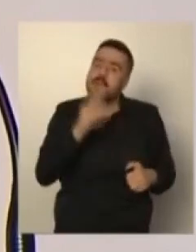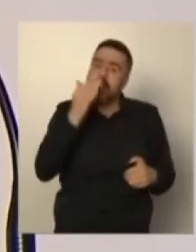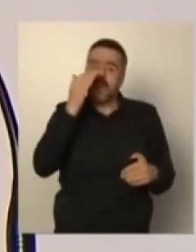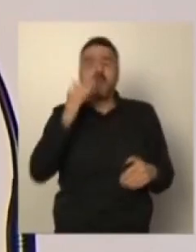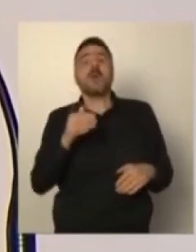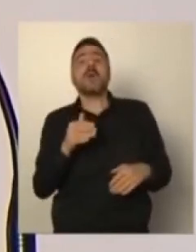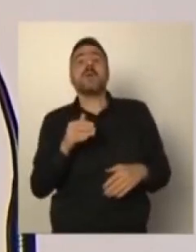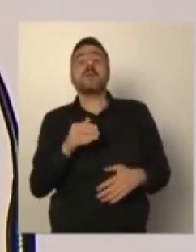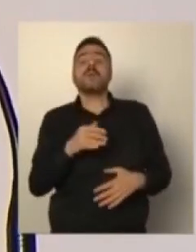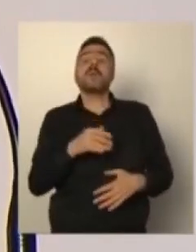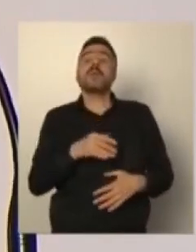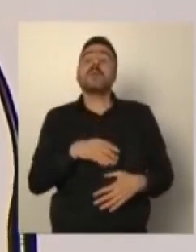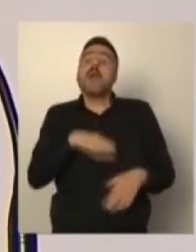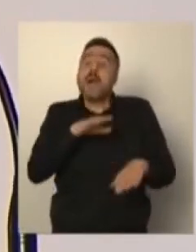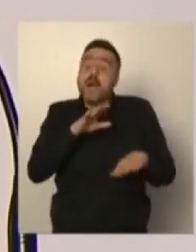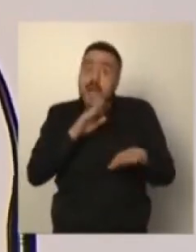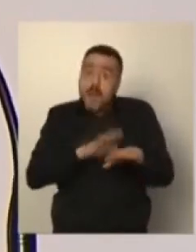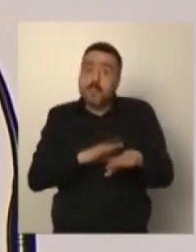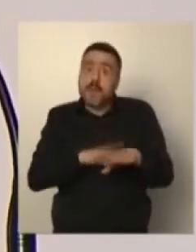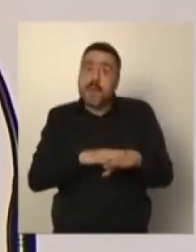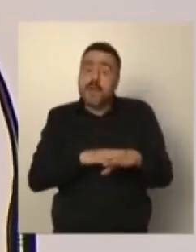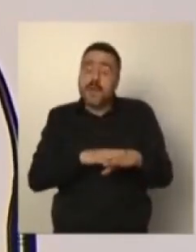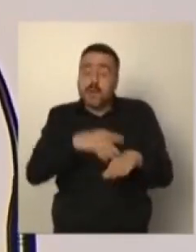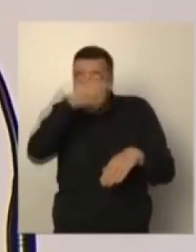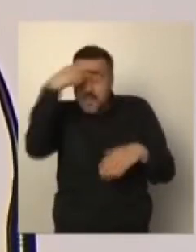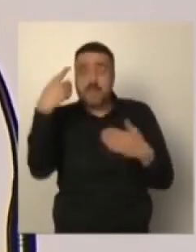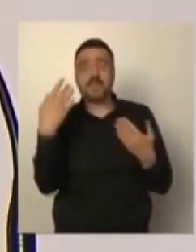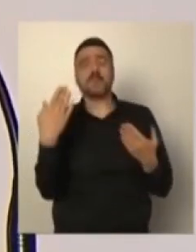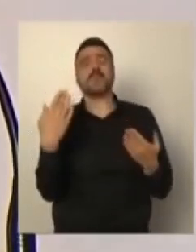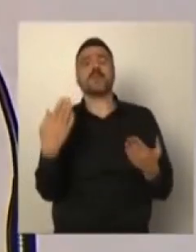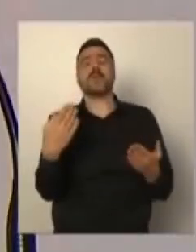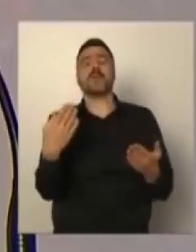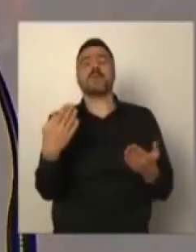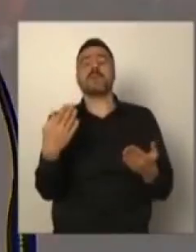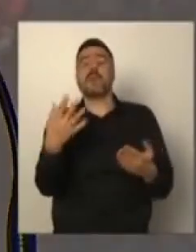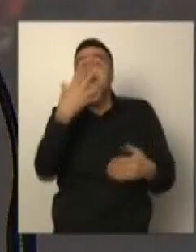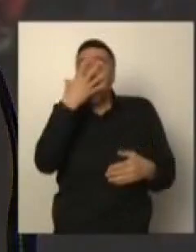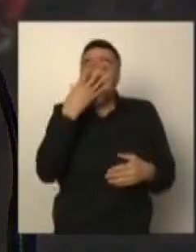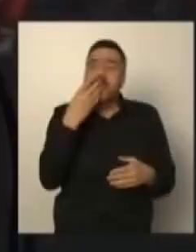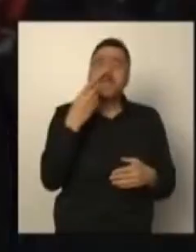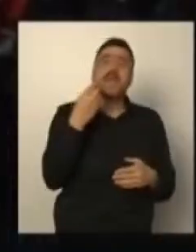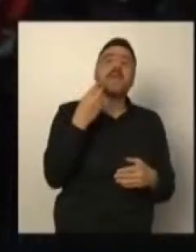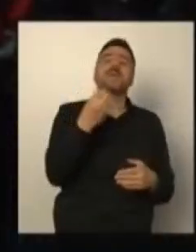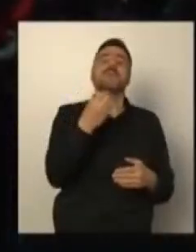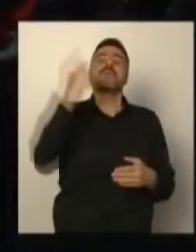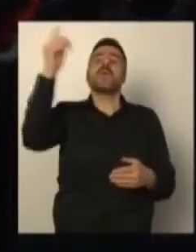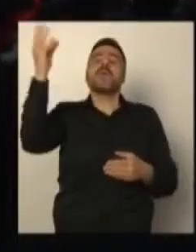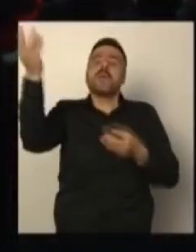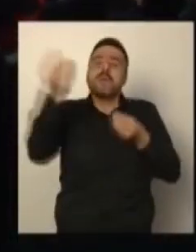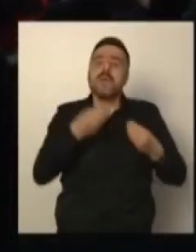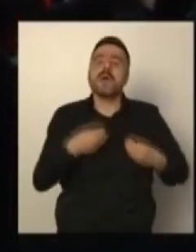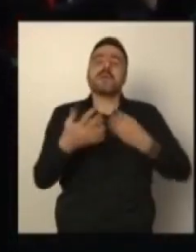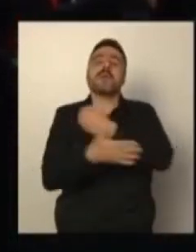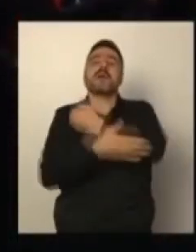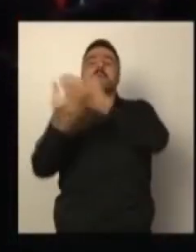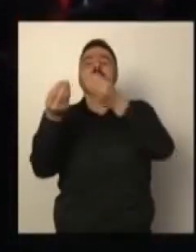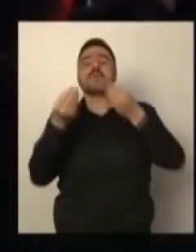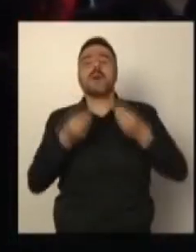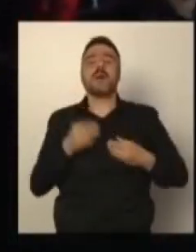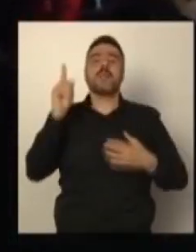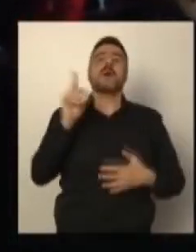günahlardan uzak kalmayı nasip eyle. Ve lütfunla bizleri kimseye muhtaç eyleme.